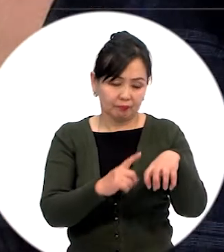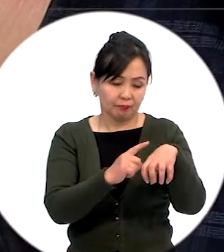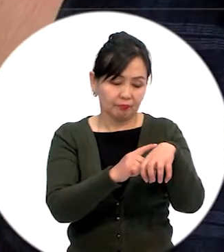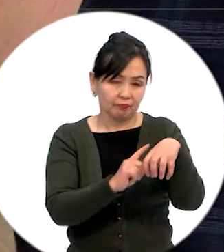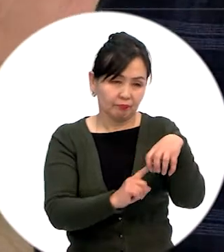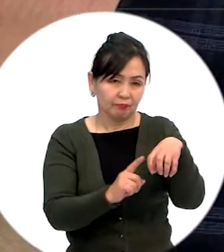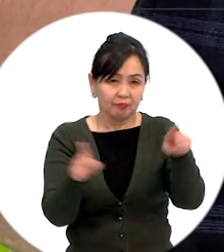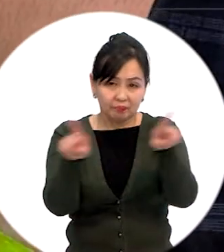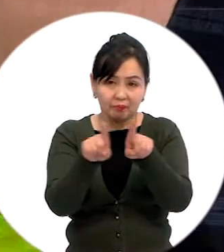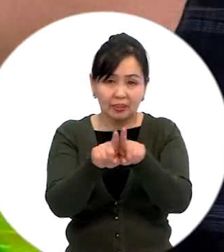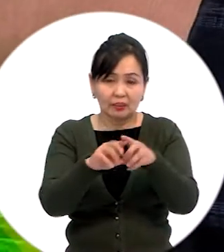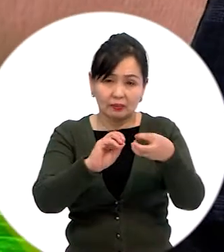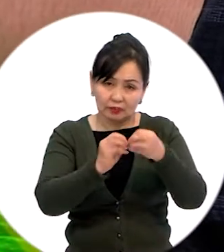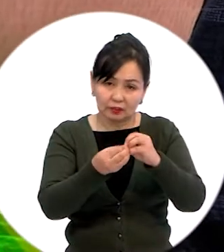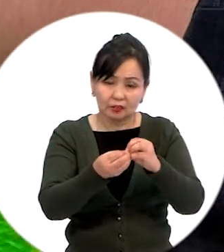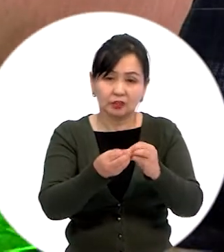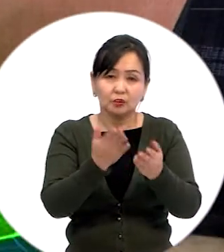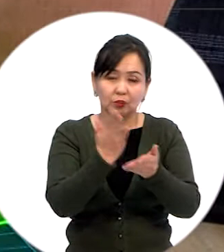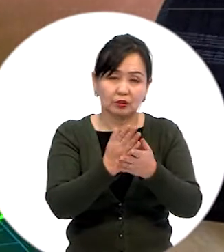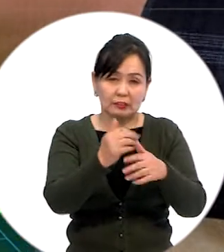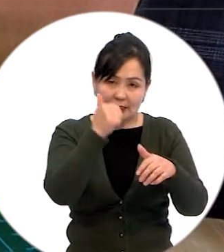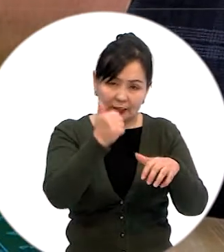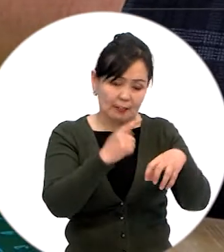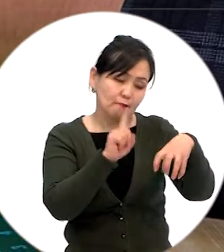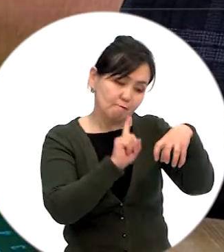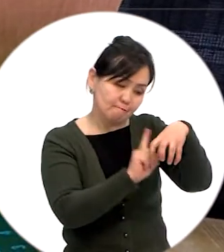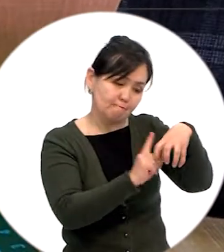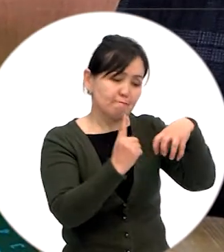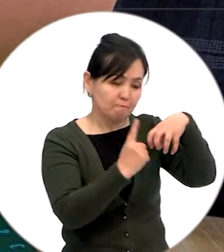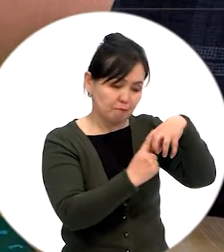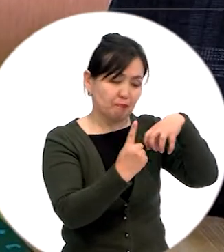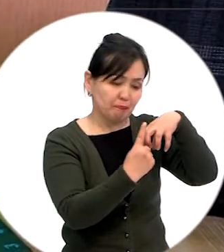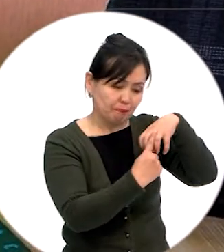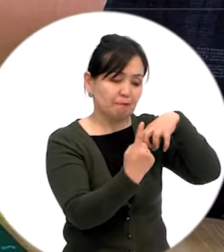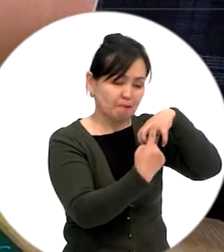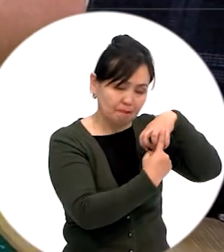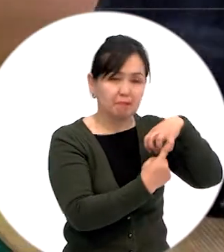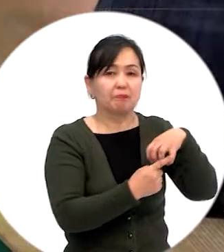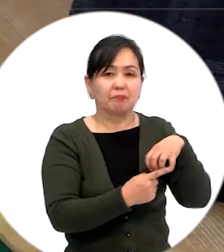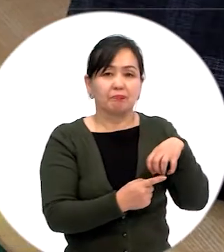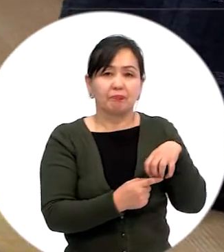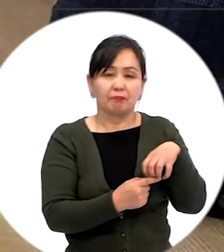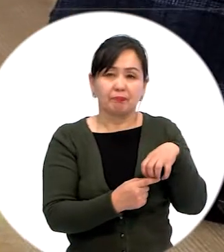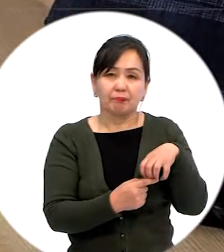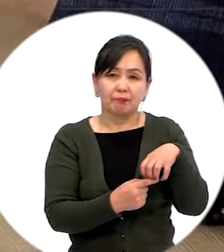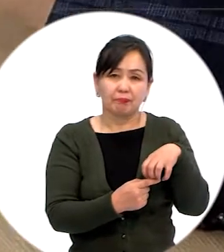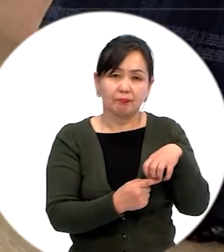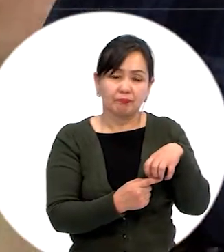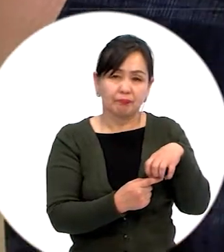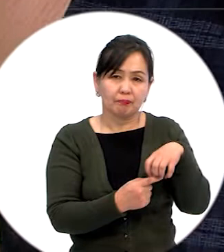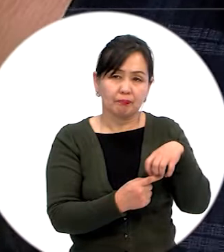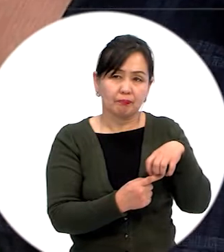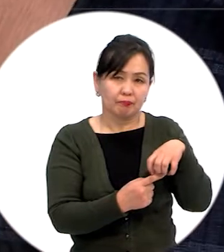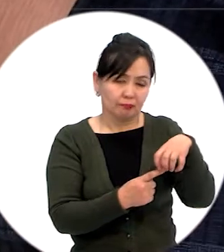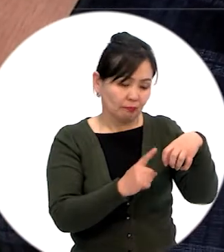За ийм аягаар ингэ судлуудаа хийгээд сайн дарж өгнө. Тамгуур хэсгийн сайн зам. За судал маань тахир